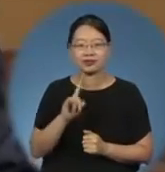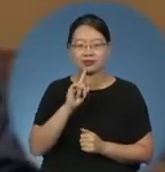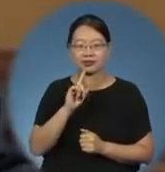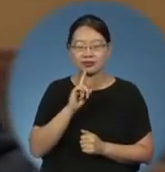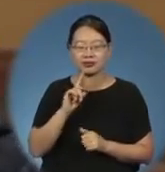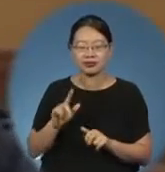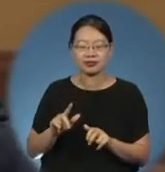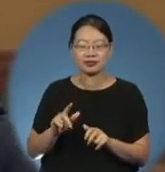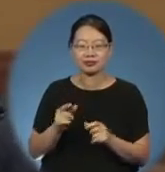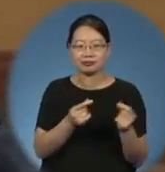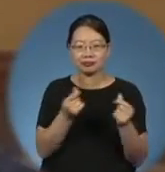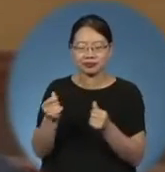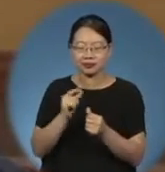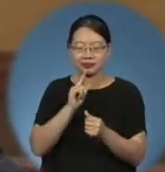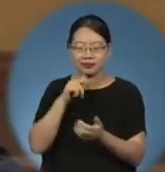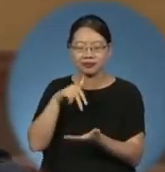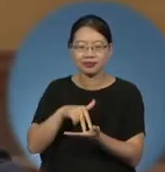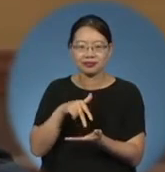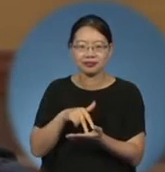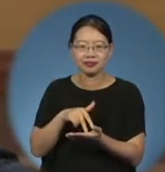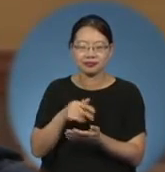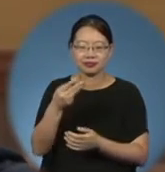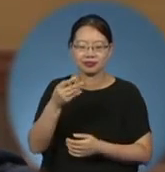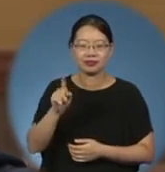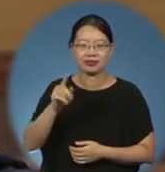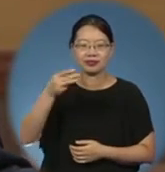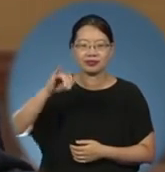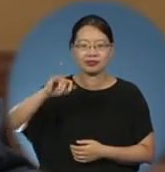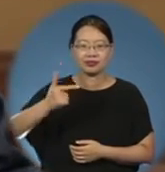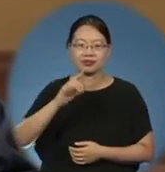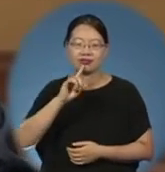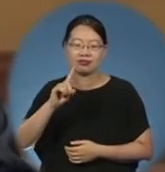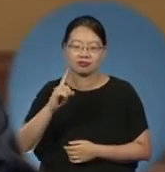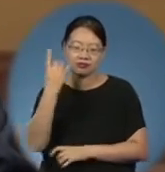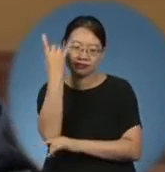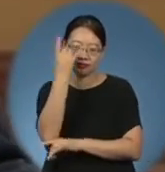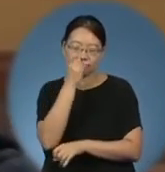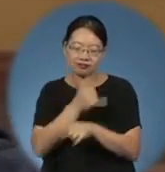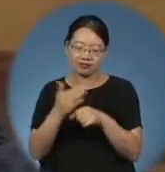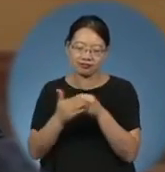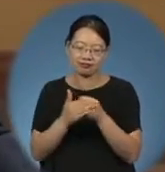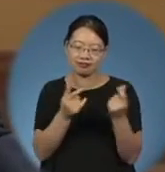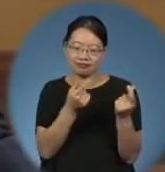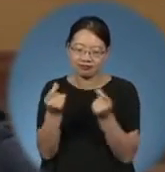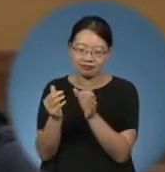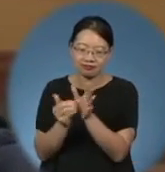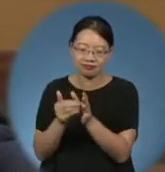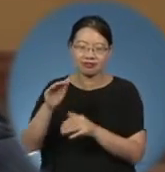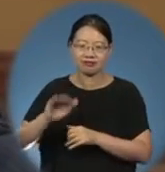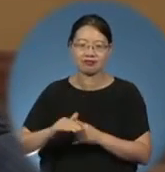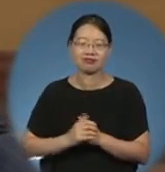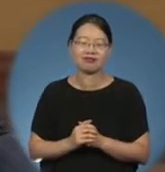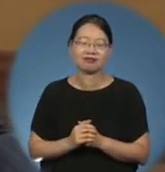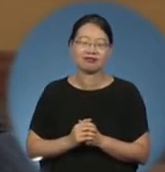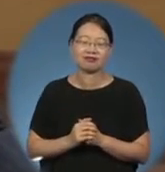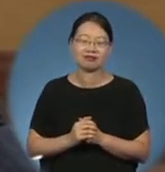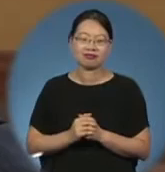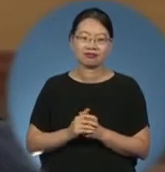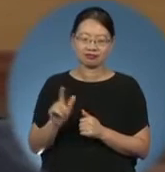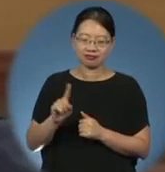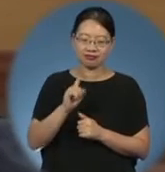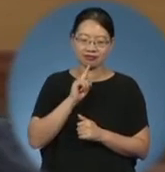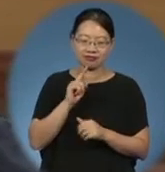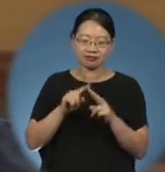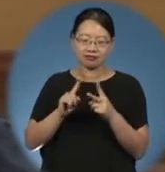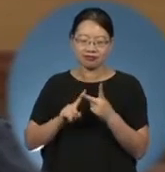제언 억압 시작하는 것은 이제 라틴어가 바탕이 돼서 하기 때문에 비싼 측면이 있는데 그러나 이제 어떤